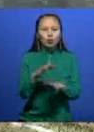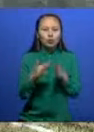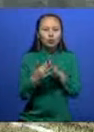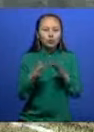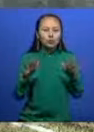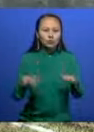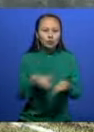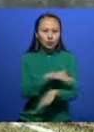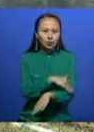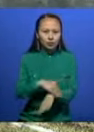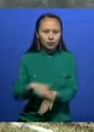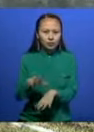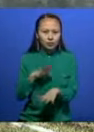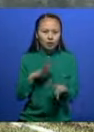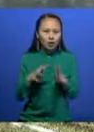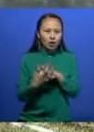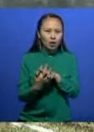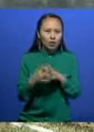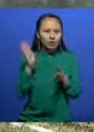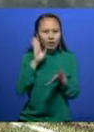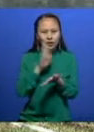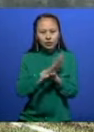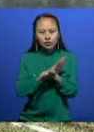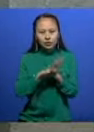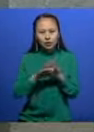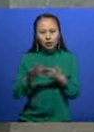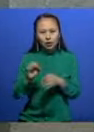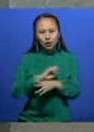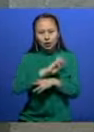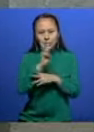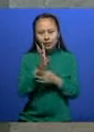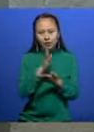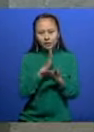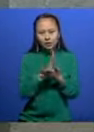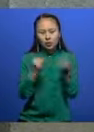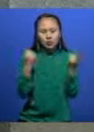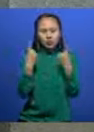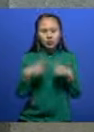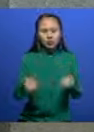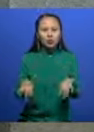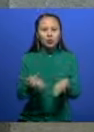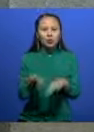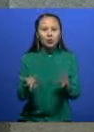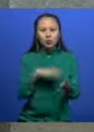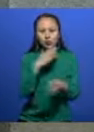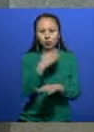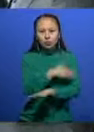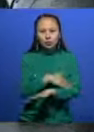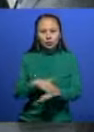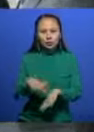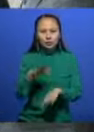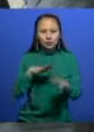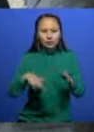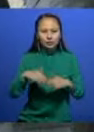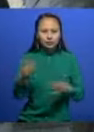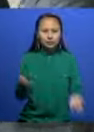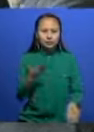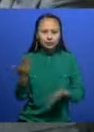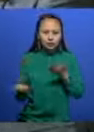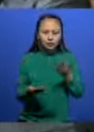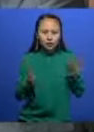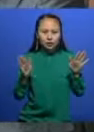жүргізіліп келеді. Бұл ауылды былтырақ таза ауыз сумен қамтитын мүмкіндік болған екен. Көп көшенің бойындағы шұңқырды қолмен қазыпты. Белден